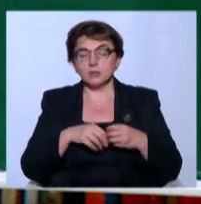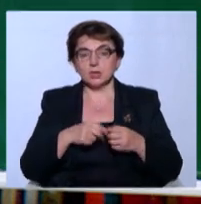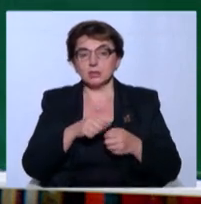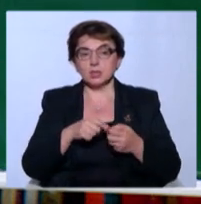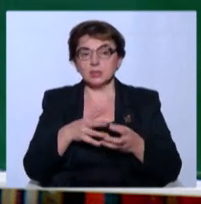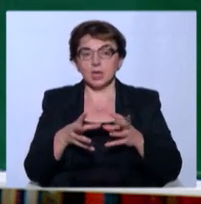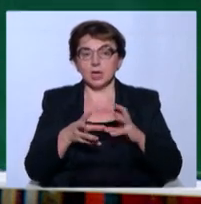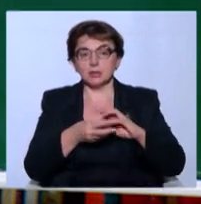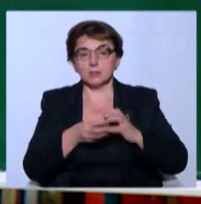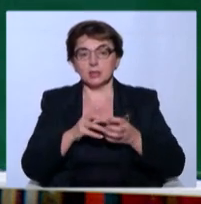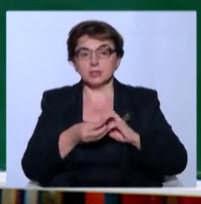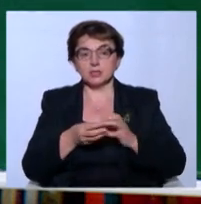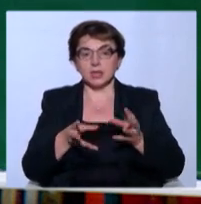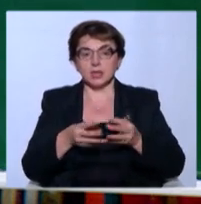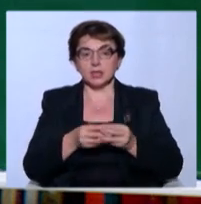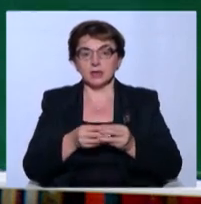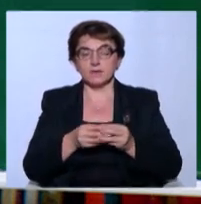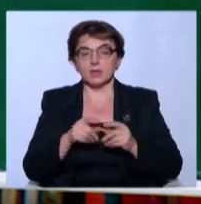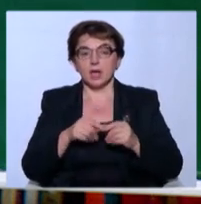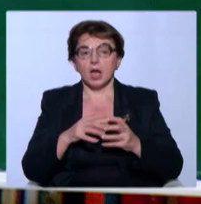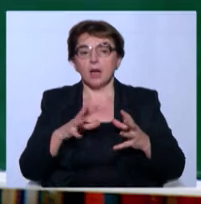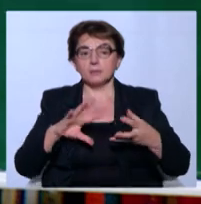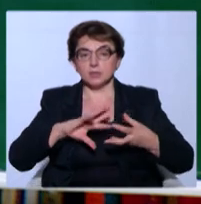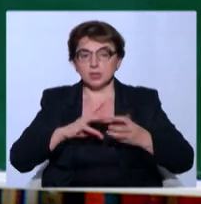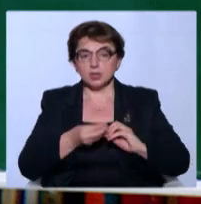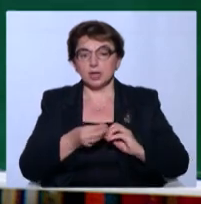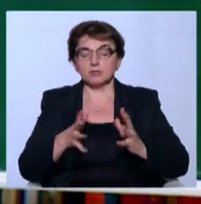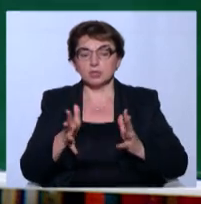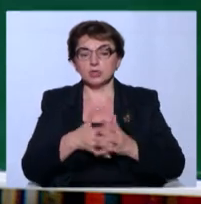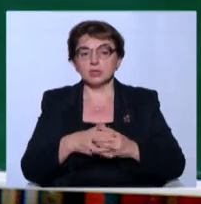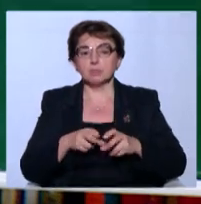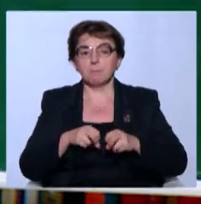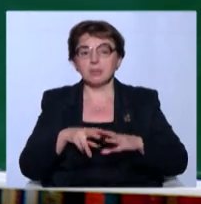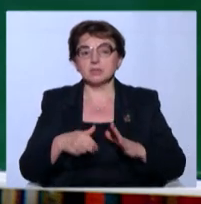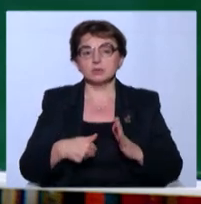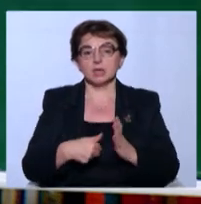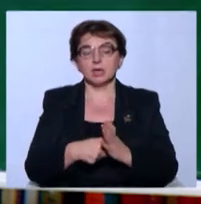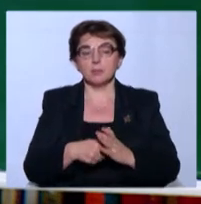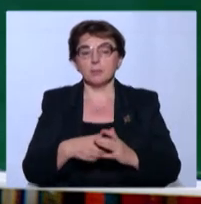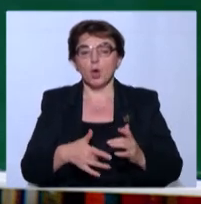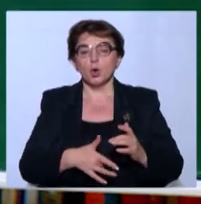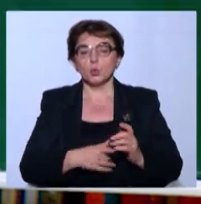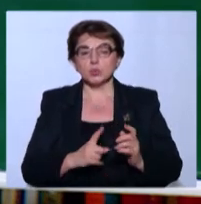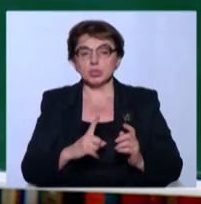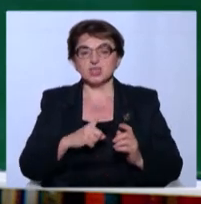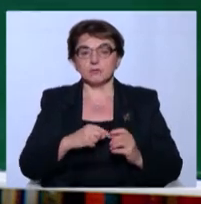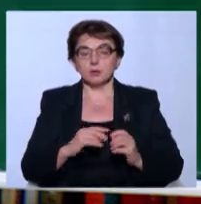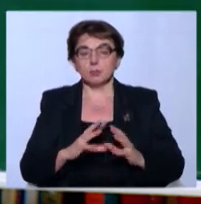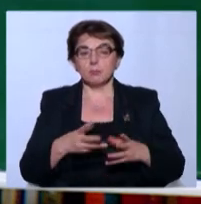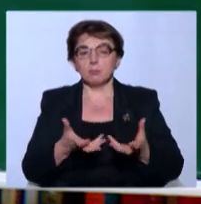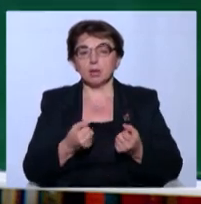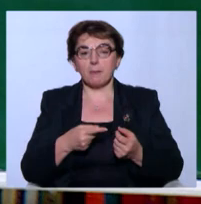ეს ერთმანეთს ერევა, ასევე ამ შერევას უზრუნველყოფს კუჭის წვენი და მიიღება ერთიანი ფაფა,